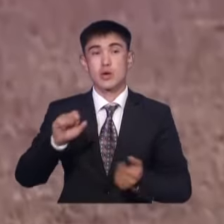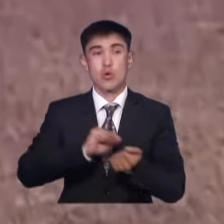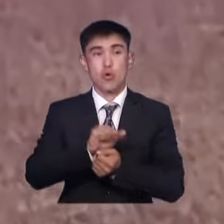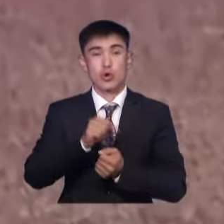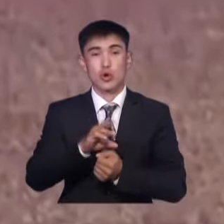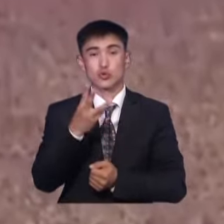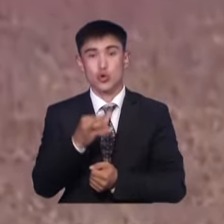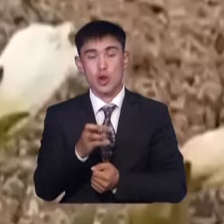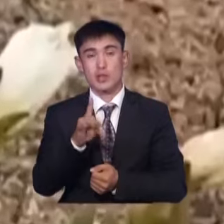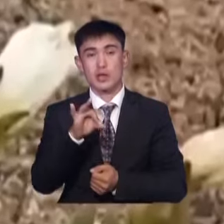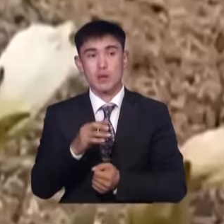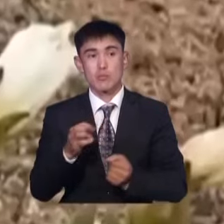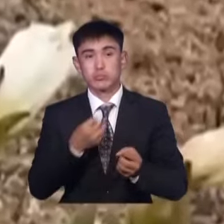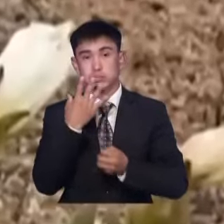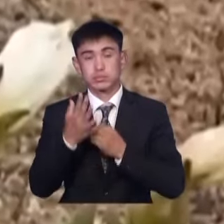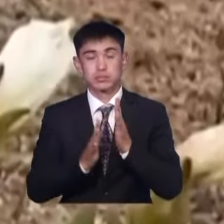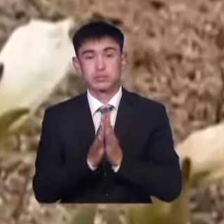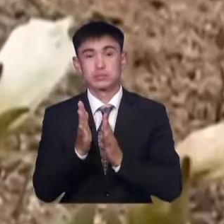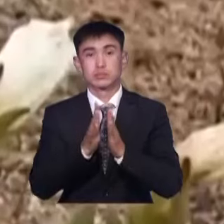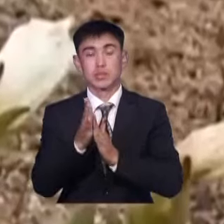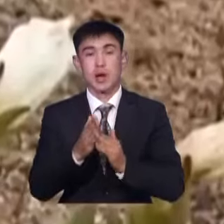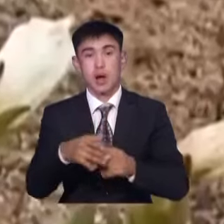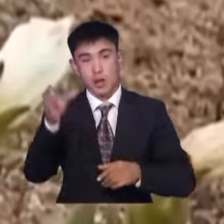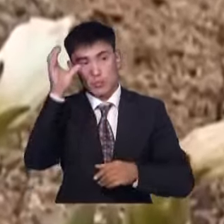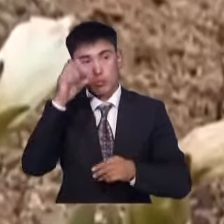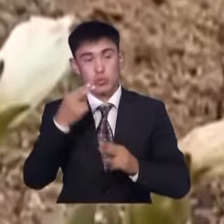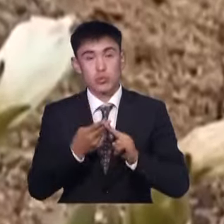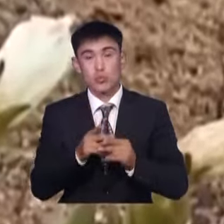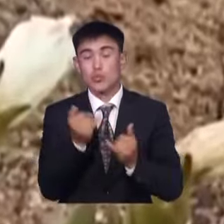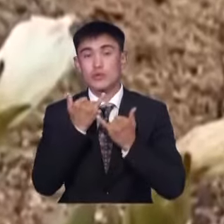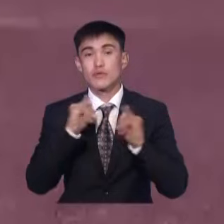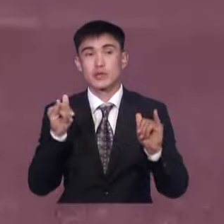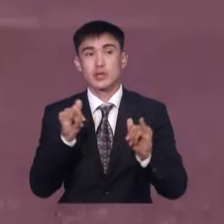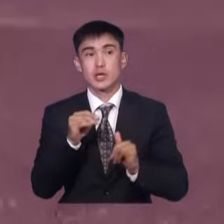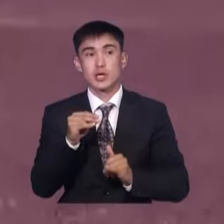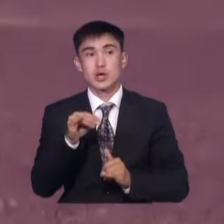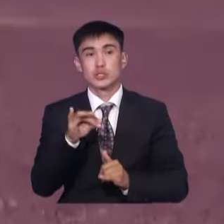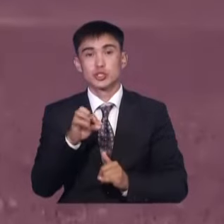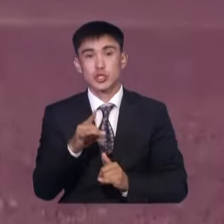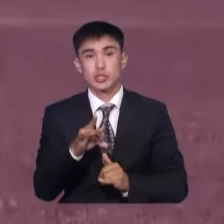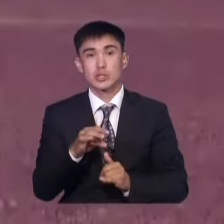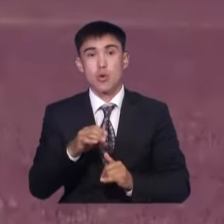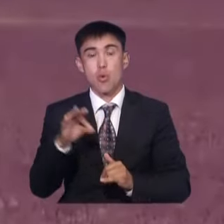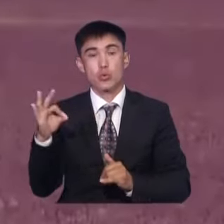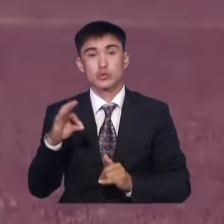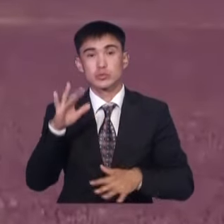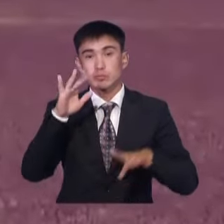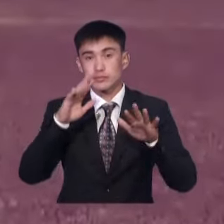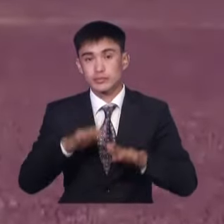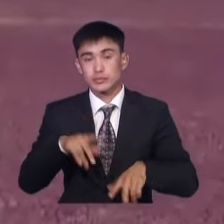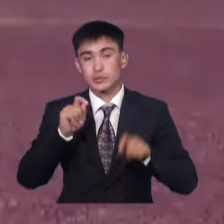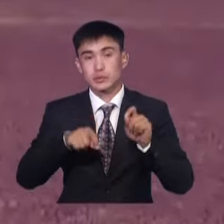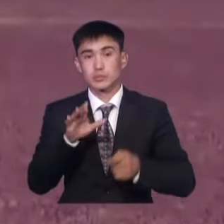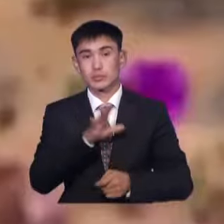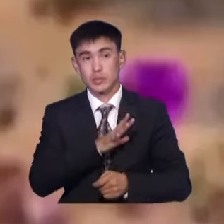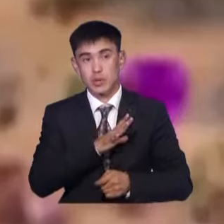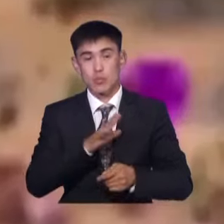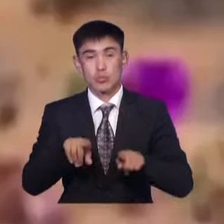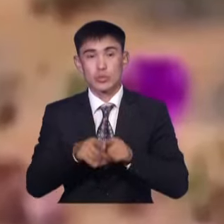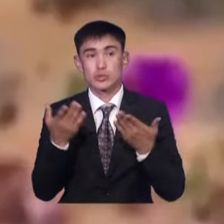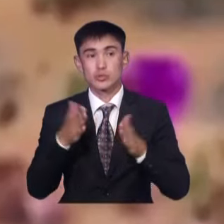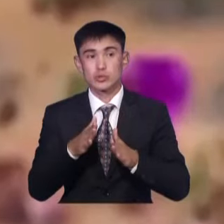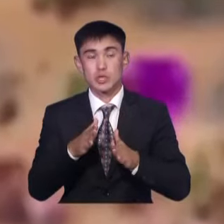шөл Атакам алқабы гүлге оранды. Ғалымдардың айтуынша, бұл құбылысқа Чилидің оңтүстігінде қыста тоқтаусыз жауған жаңбыр себеп. Мұндай жағдай